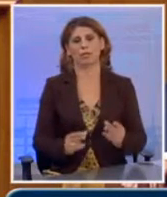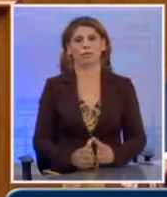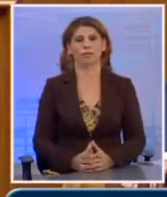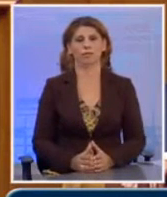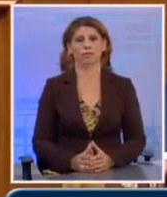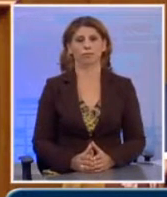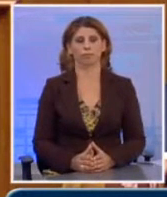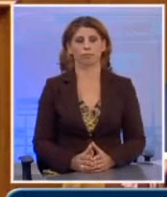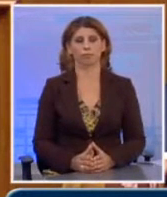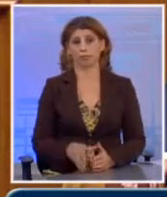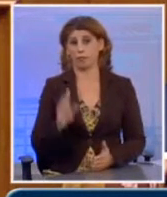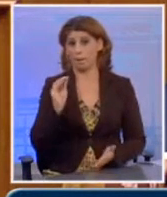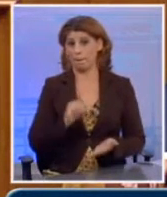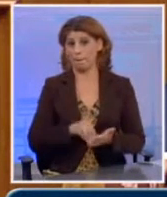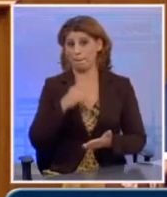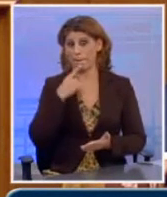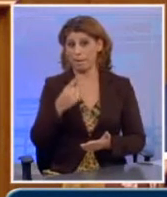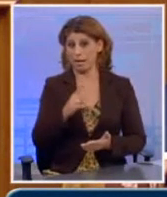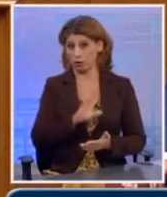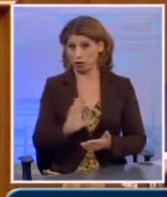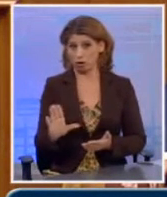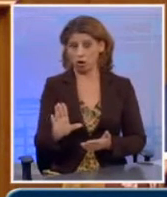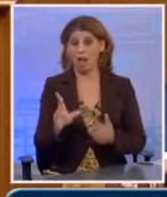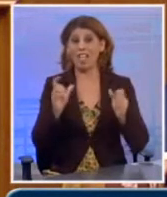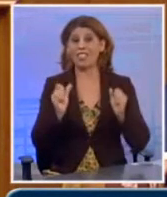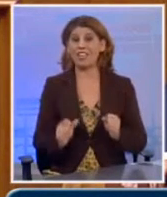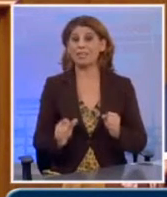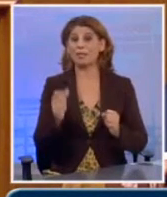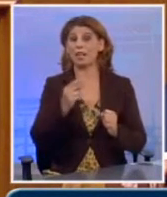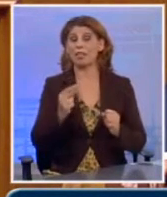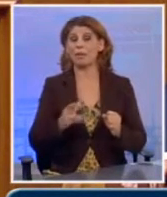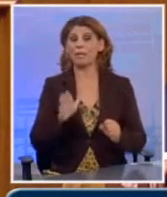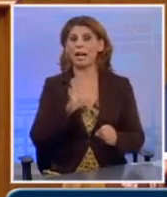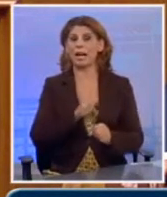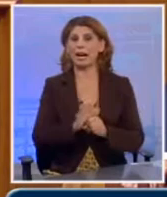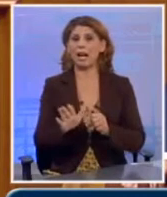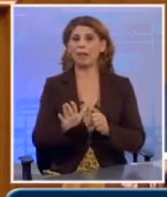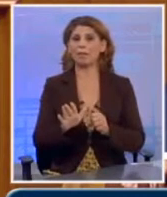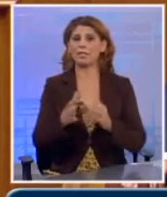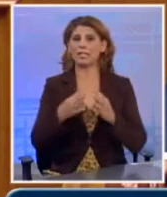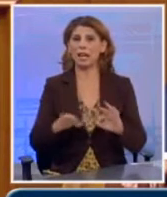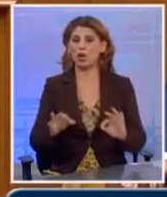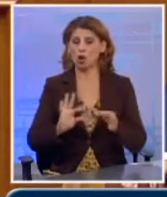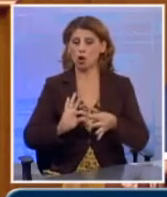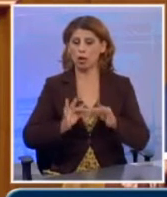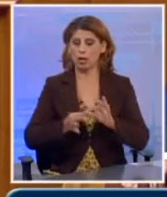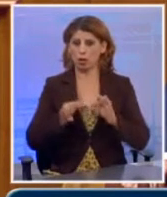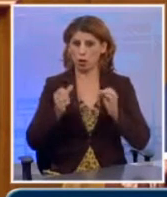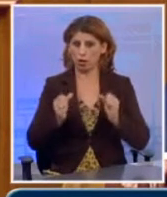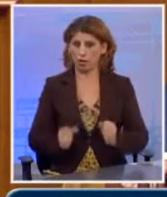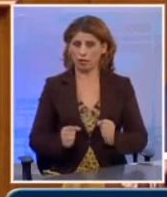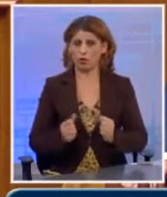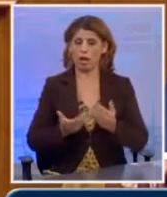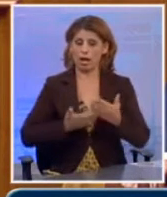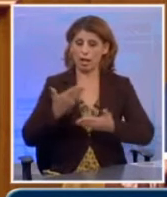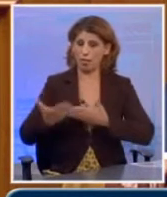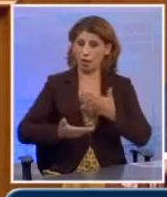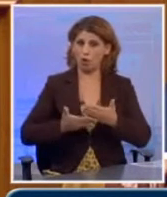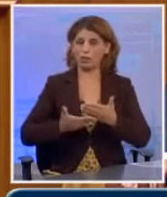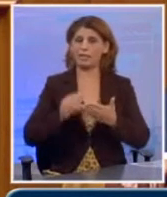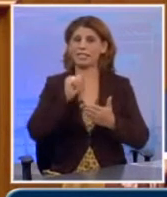Το ξαναλέω. Θεσμικά θέματα. Κάλυψη κενών οργανικών θέσεων, καθώς και αναθεώρηση του